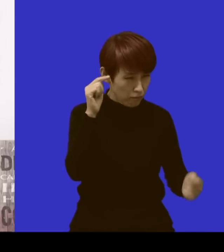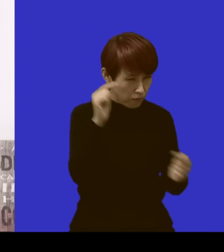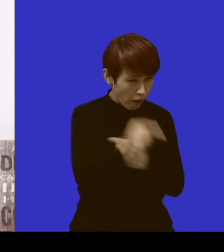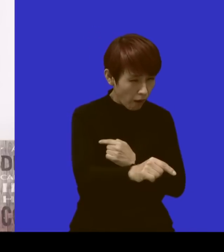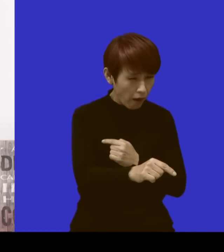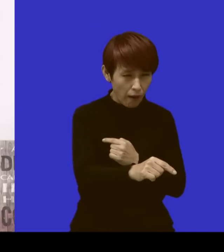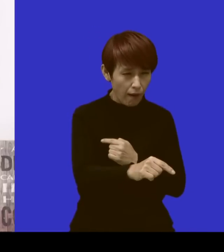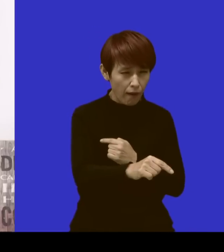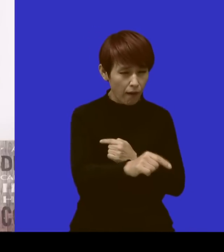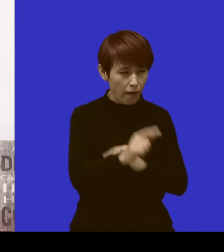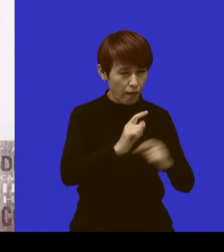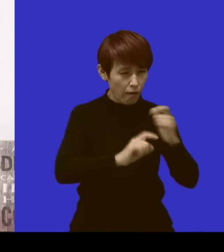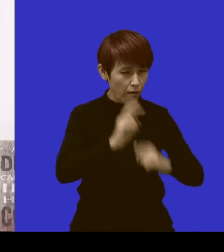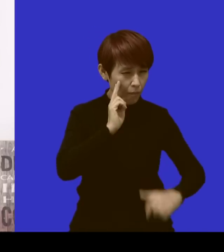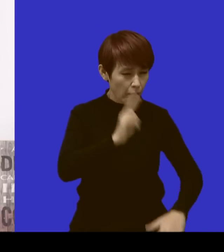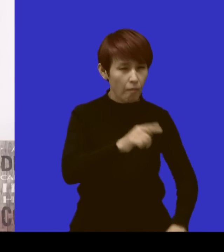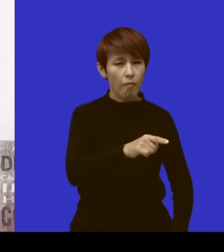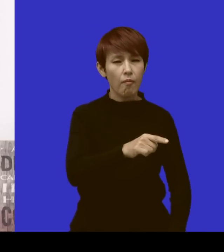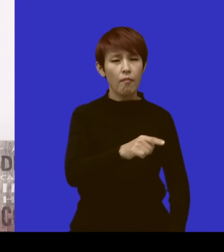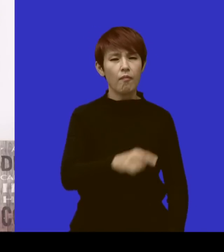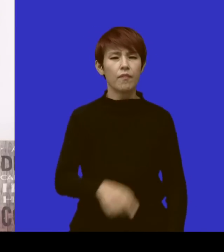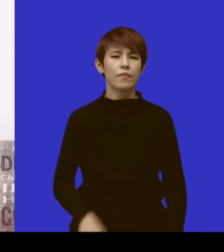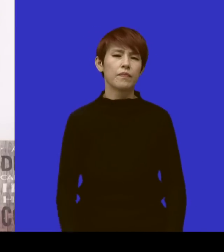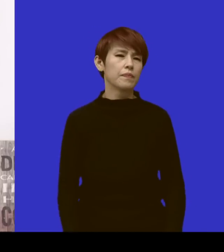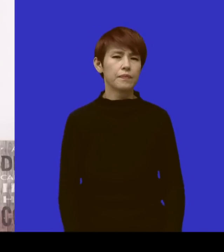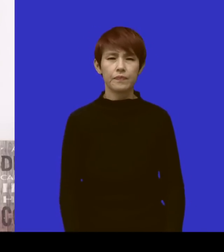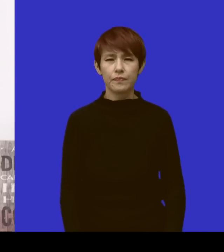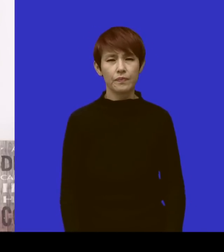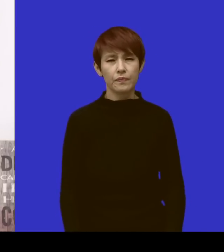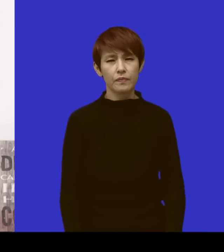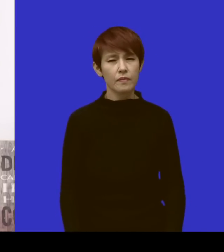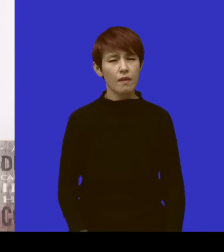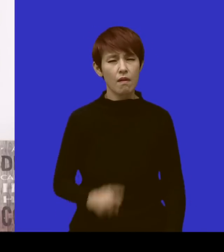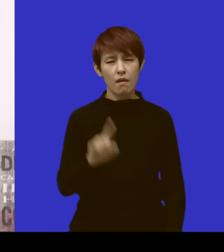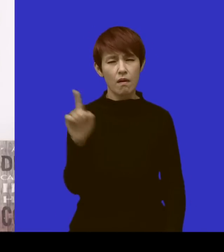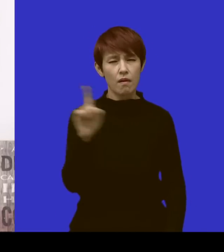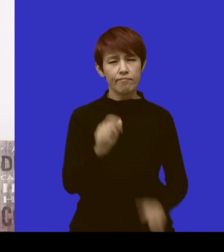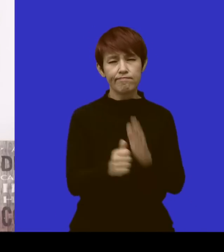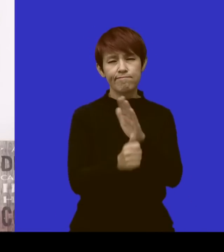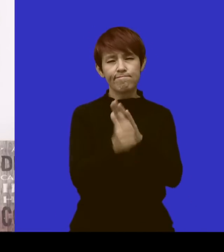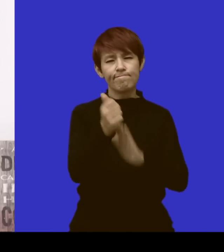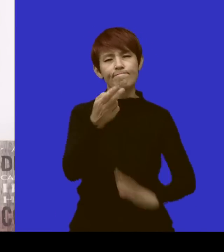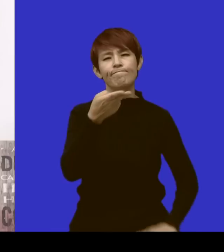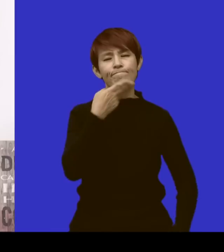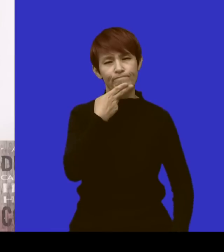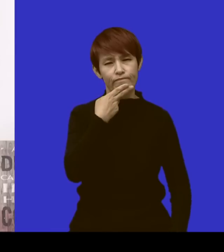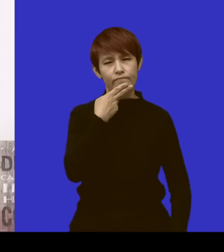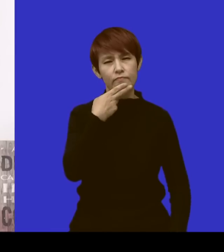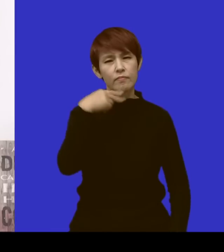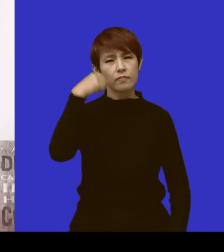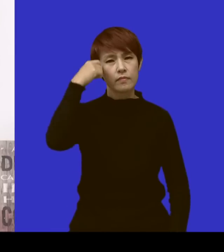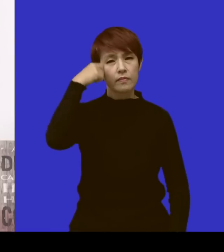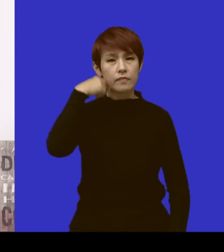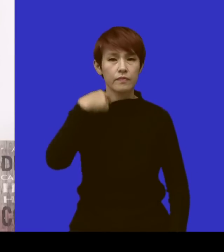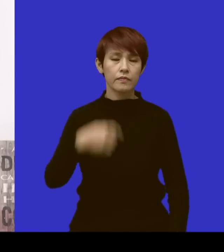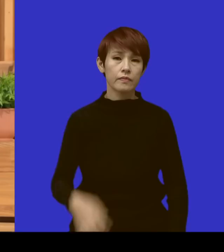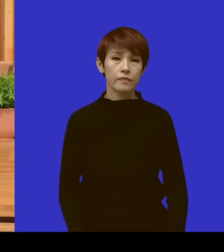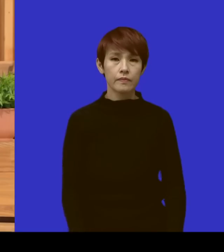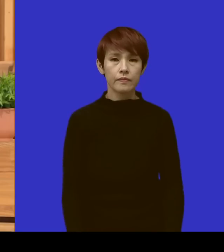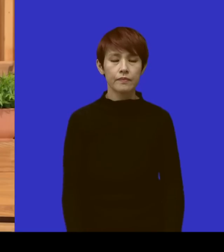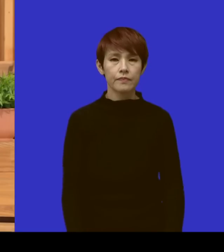무너지고 그러니까 어떠한 것도 남아있지 않은 것 같은 느낌? 네, 그런 것들이 좀 많았었죠. 예.